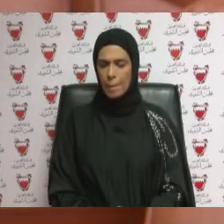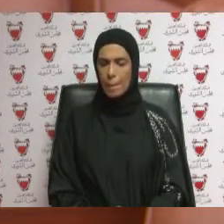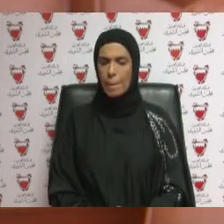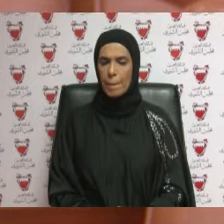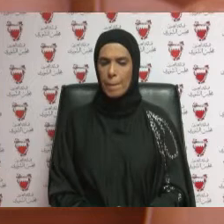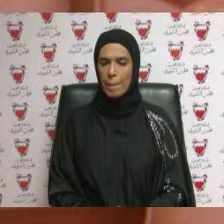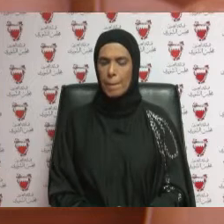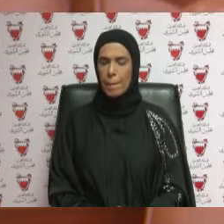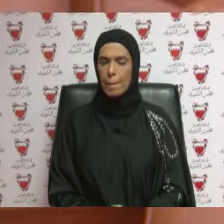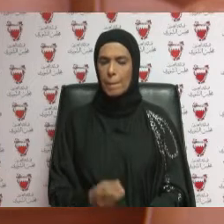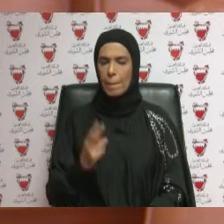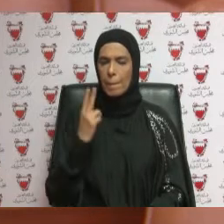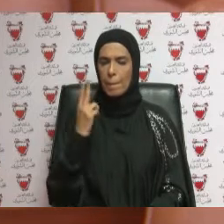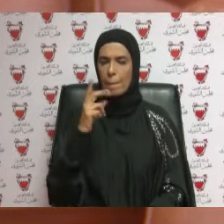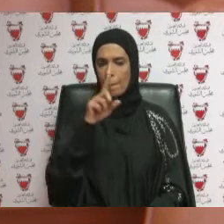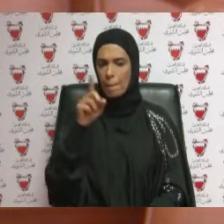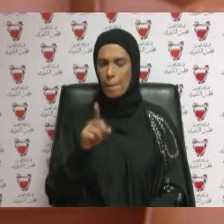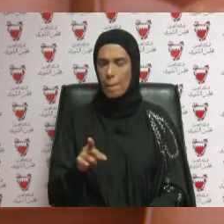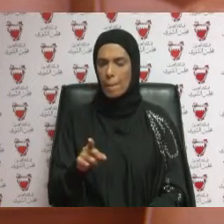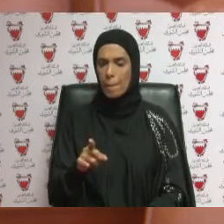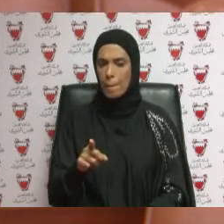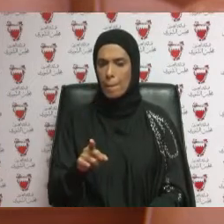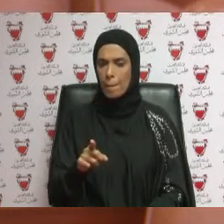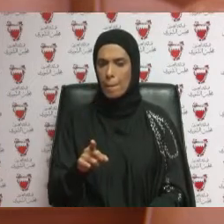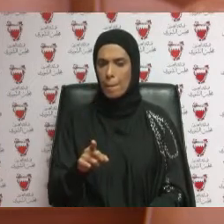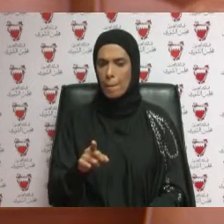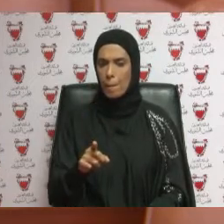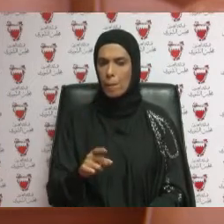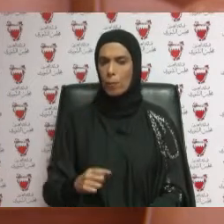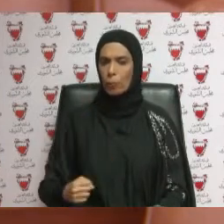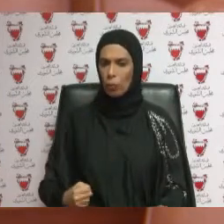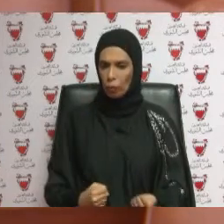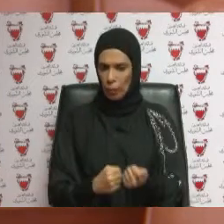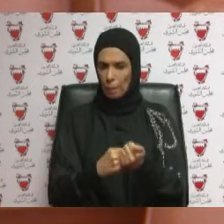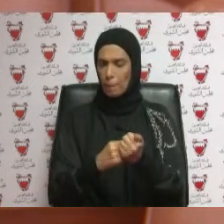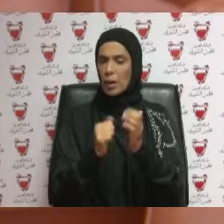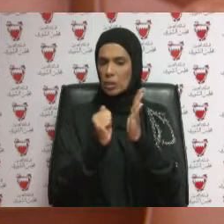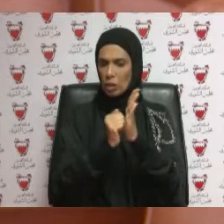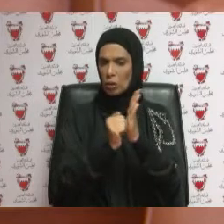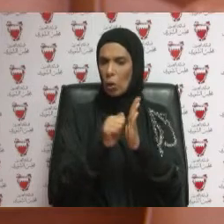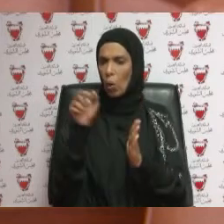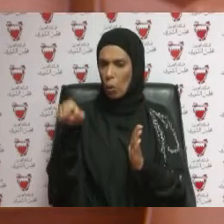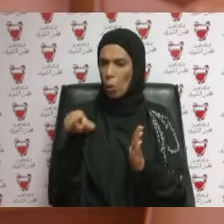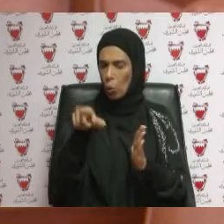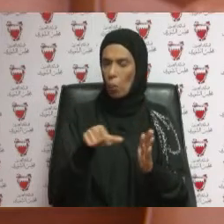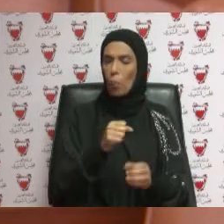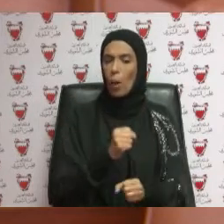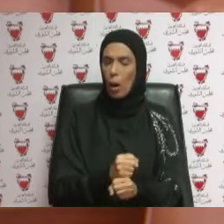هو هل توجد يعني مساكن مدعومة من قبل الحكومة لهؤلاء العمال،